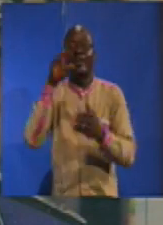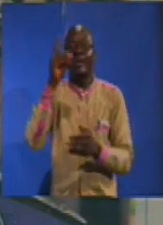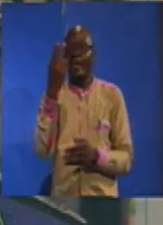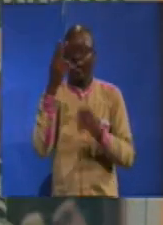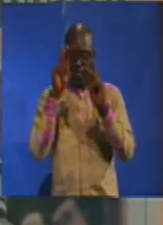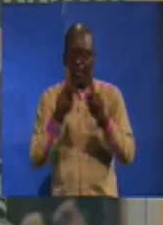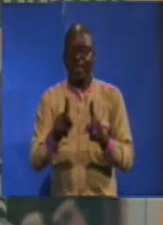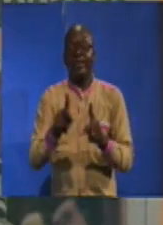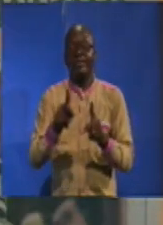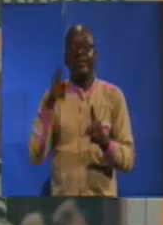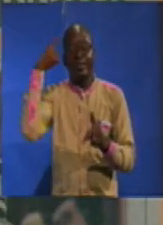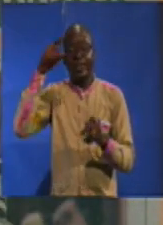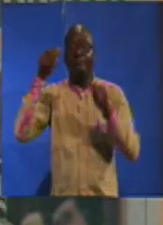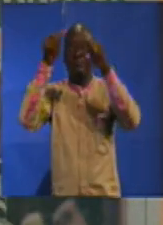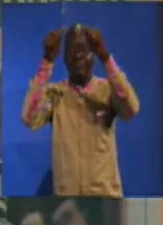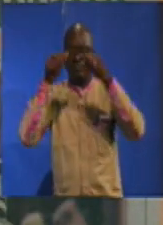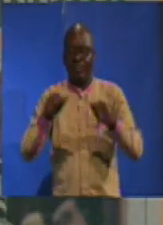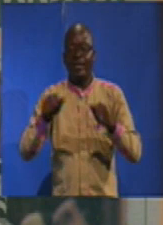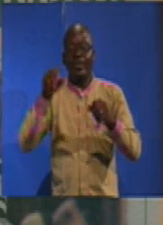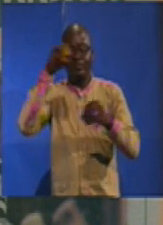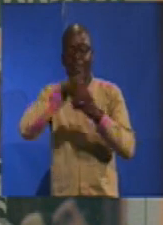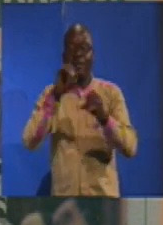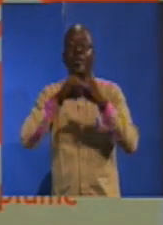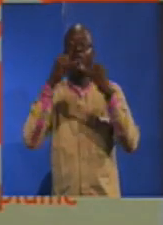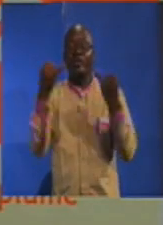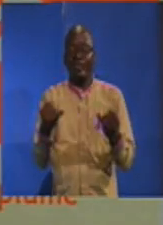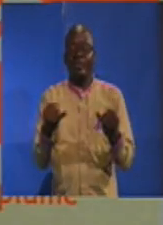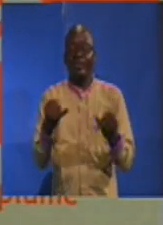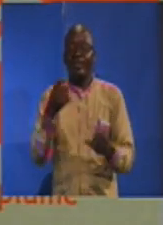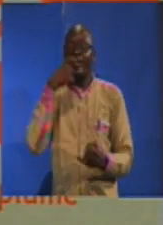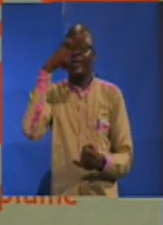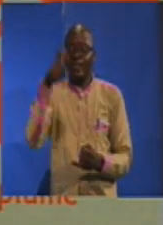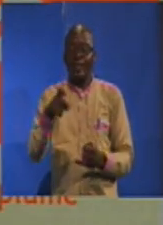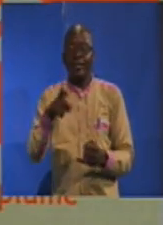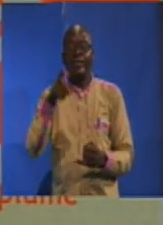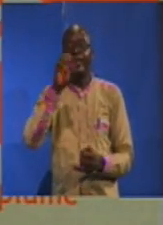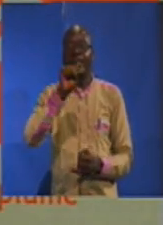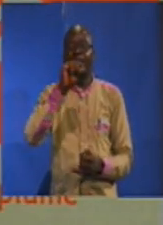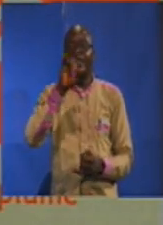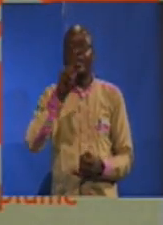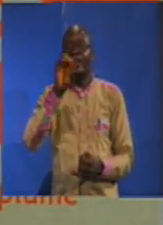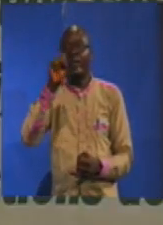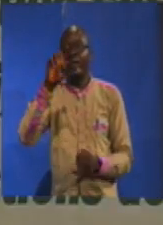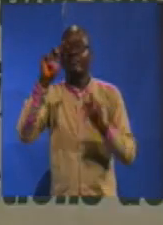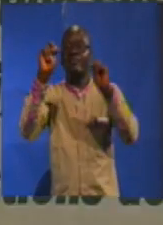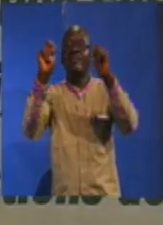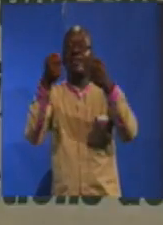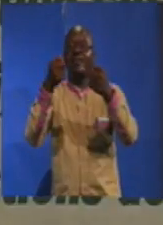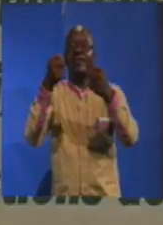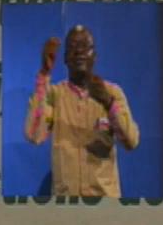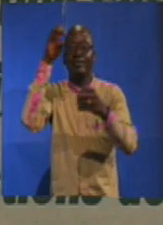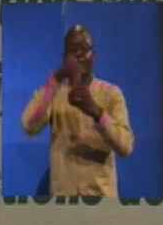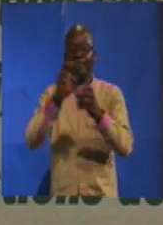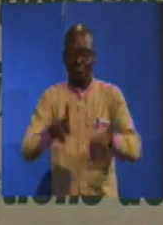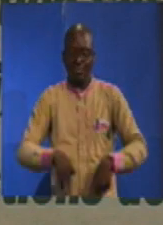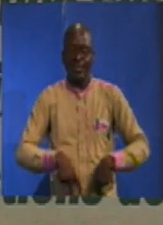Bassolé affiche aujourd'hui au Faso, idem pour Sidoyen et le pays qui titre « Réclusion à